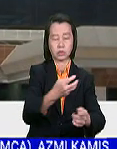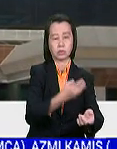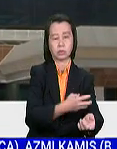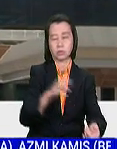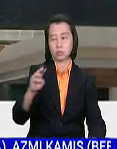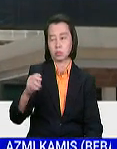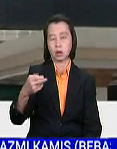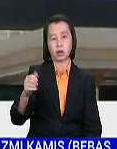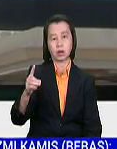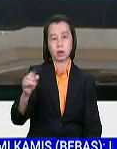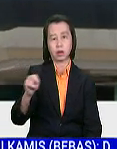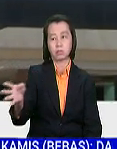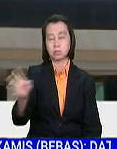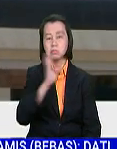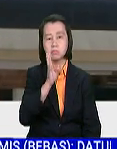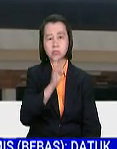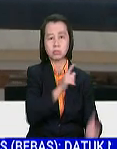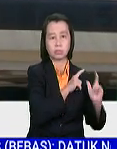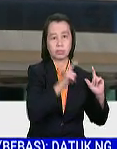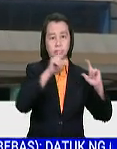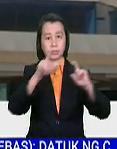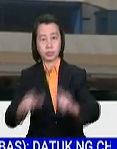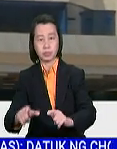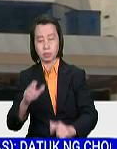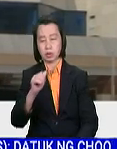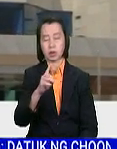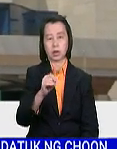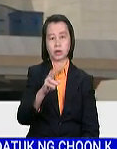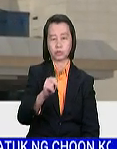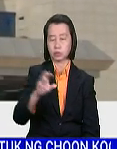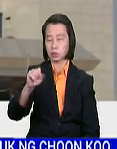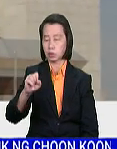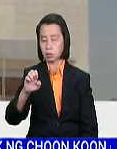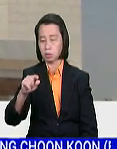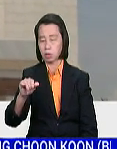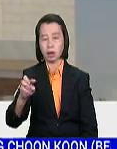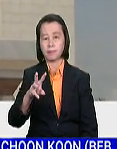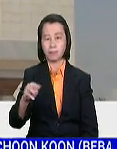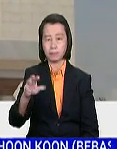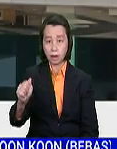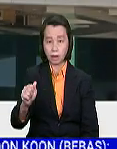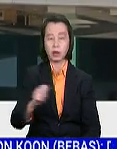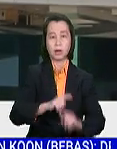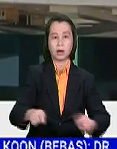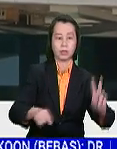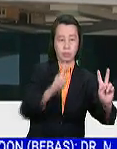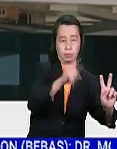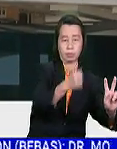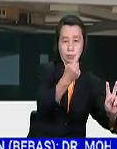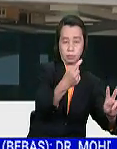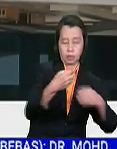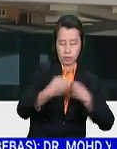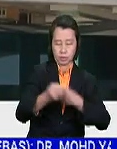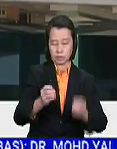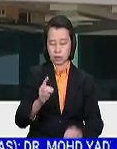Muhammadin menyatakan peletakan jawaban beliau sebagai Adun segama bagaimanapun pada 2november pejabat Dunst